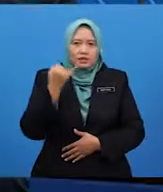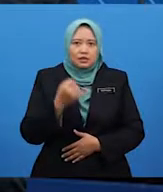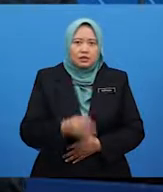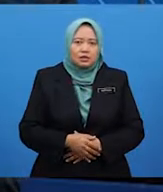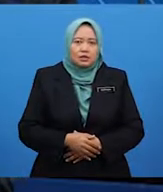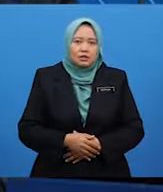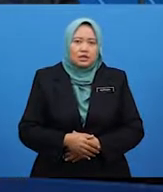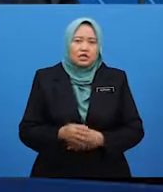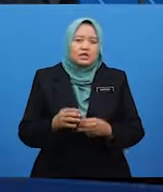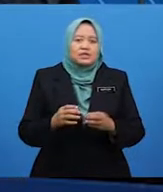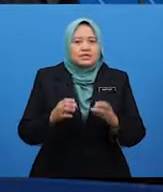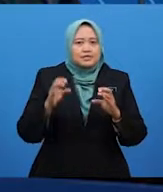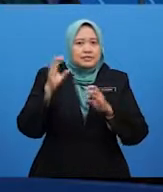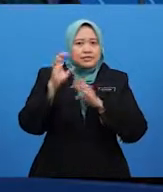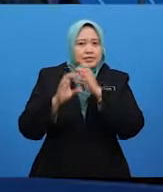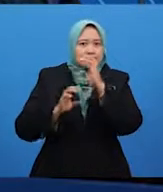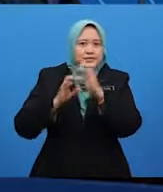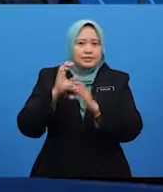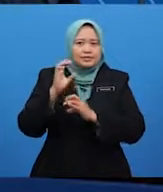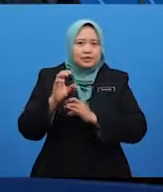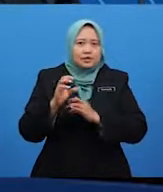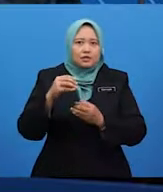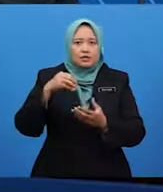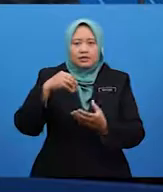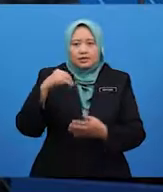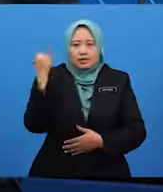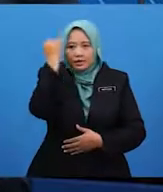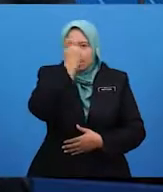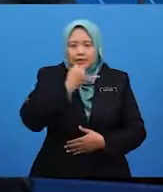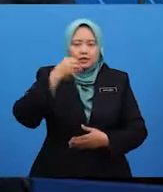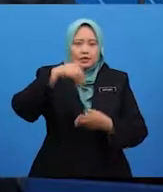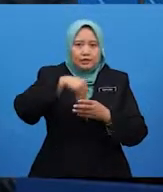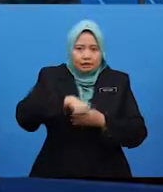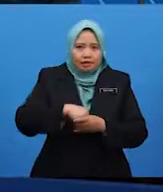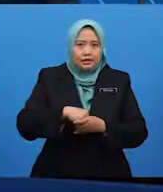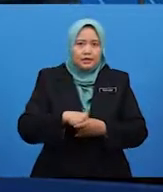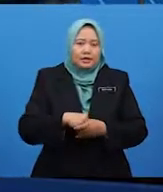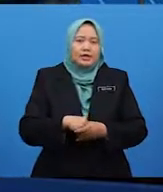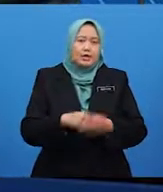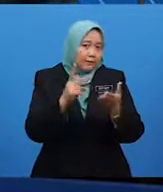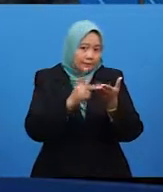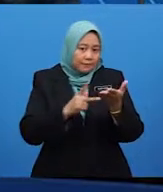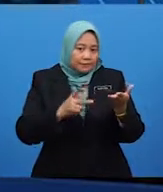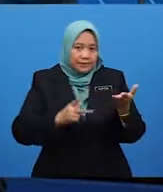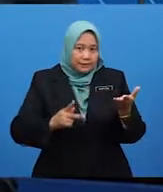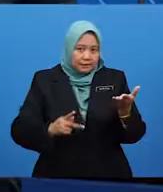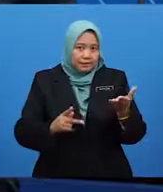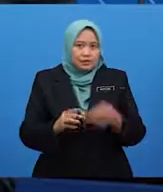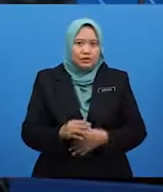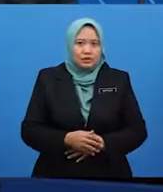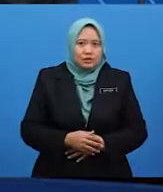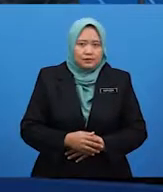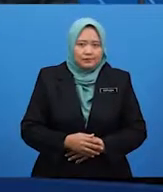tentang ciri-ciri keindahan yang perlu ada dalam sebuah karya? Okey, baik. Cikgu Don dan juga pelajar di luar sana, sudah tentu boleh